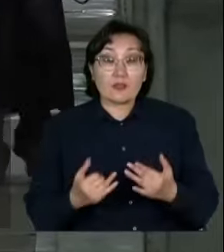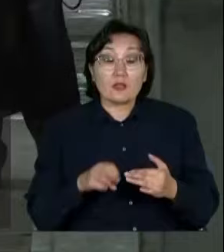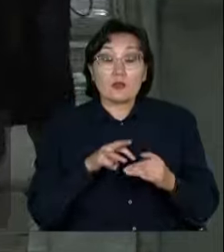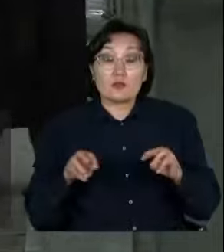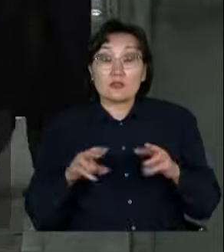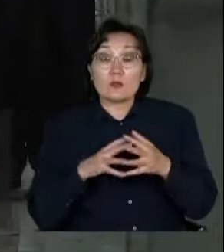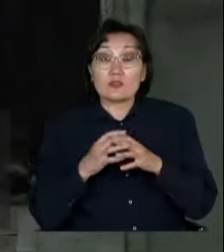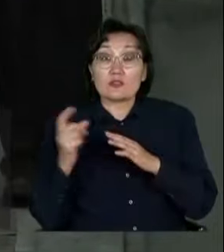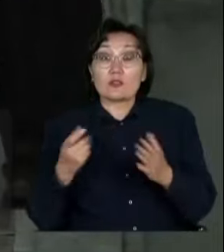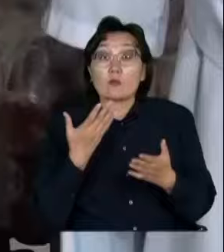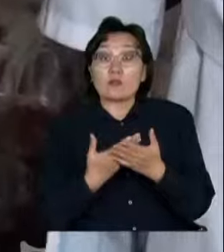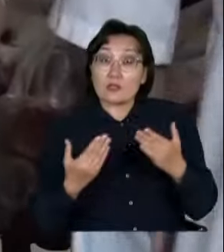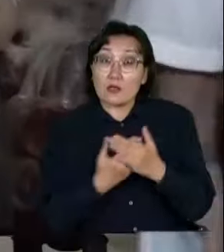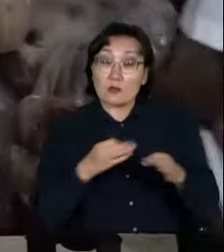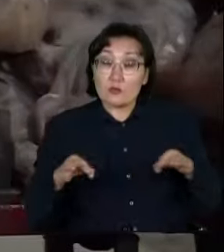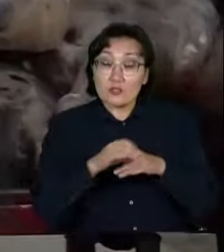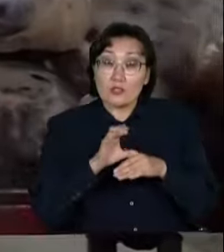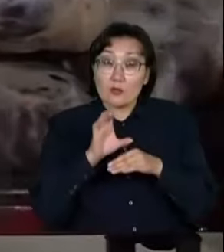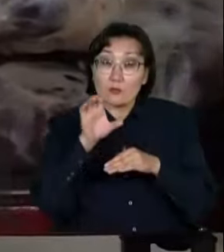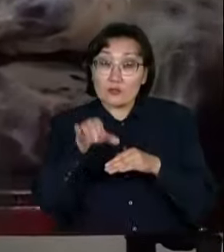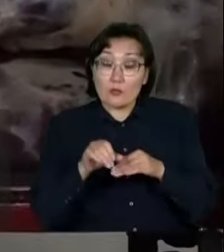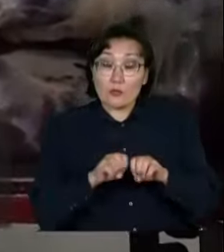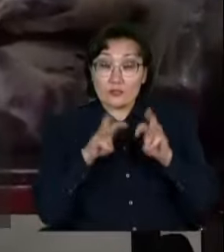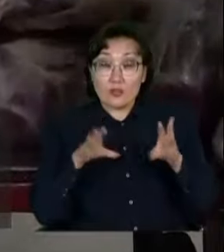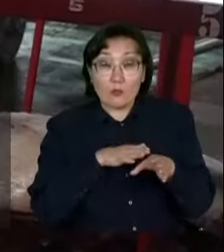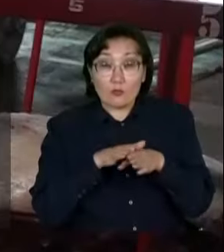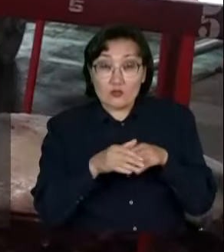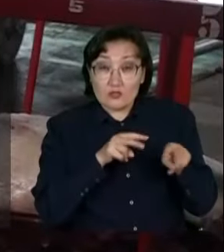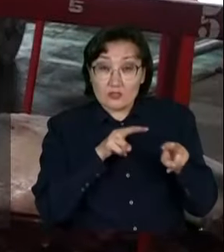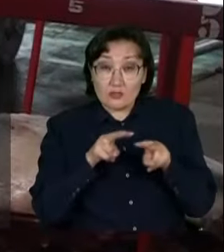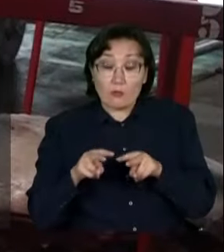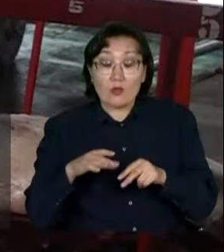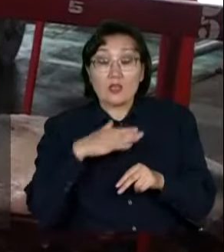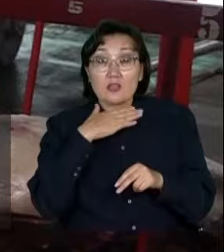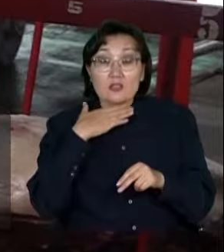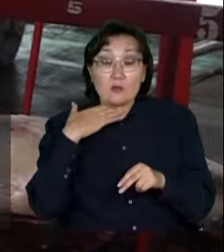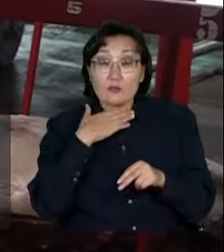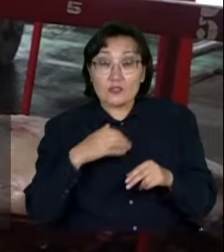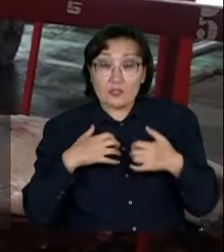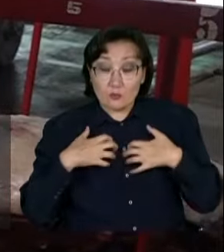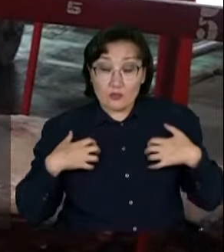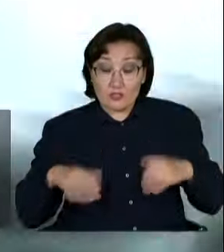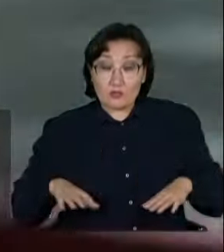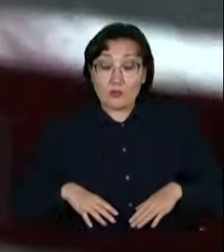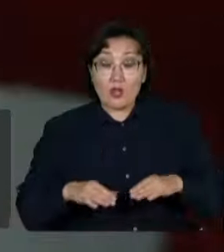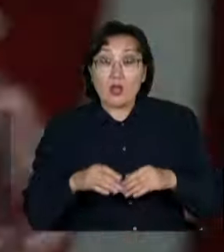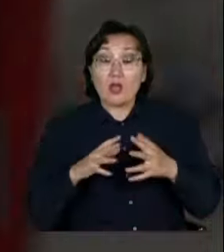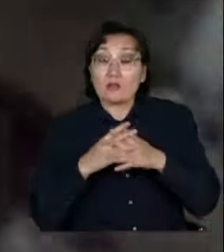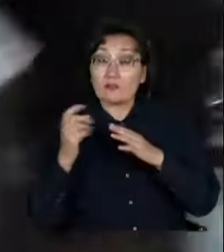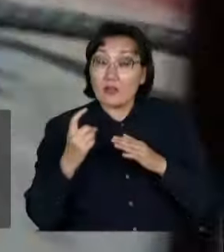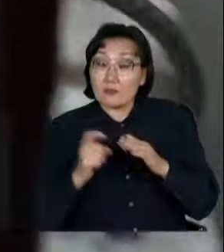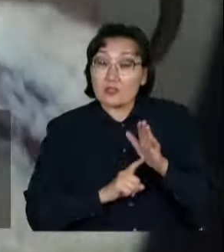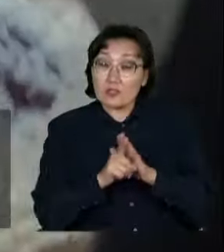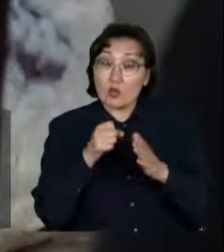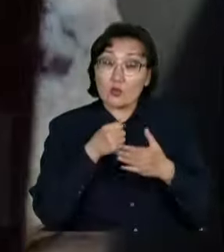Минсельхоз представил новый проект, направленный на обеспечение полной прослеживаемости животноводческой продукции от фермы до стола. Цель – предотвращение